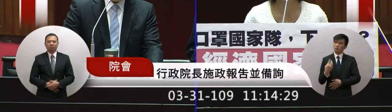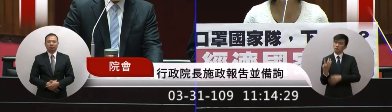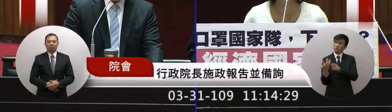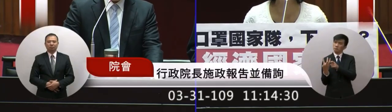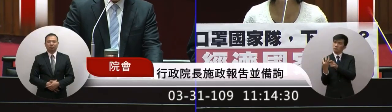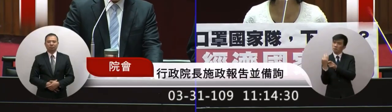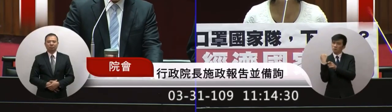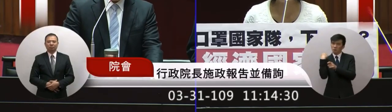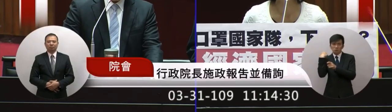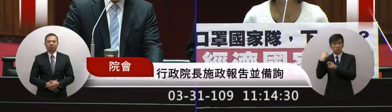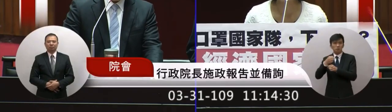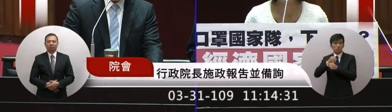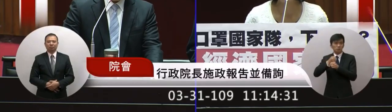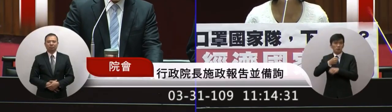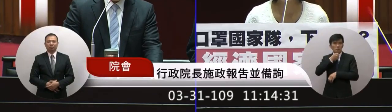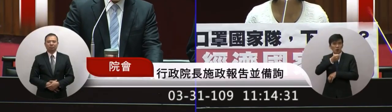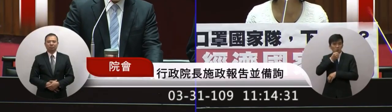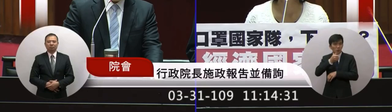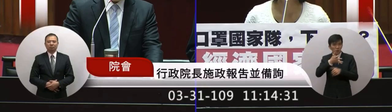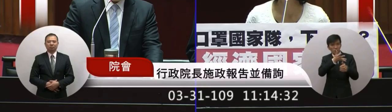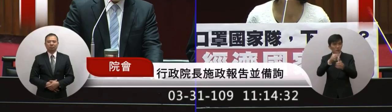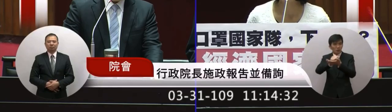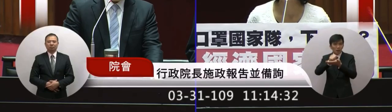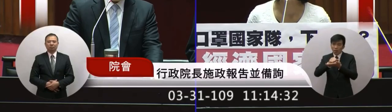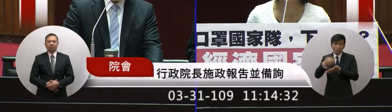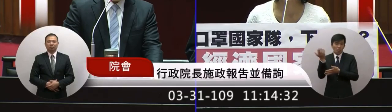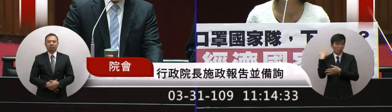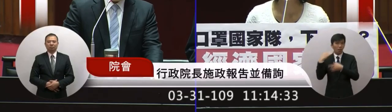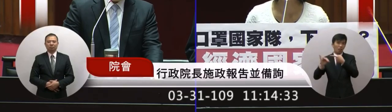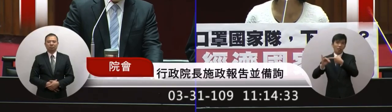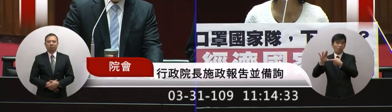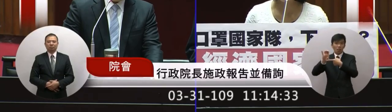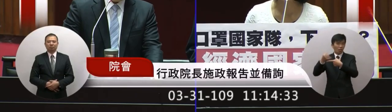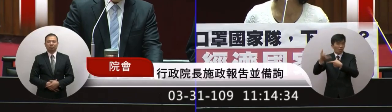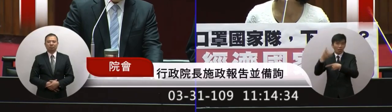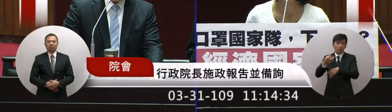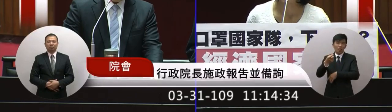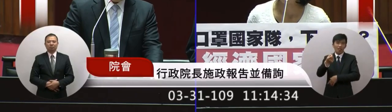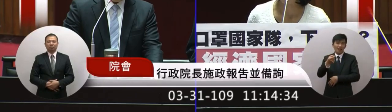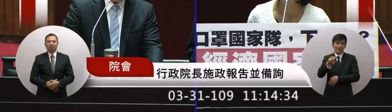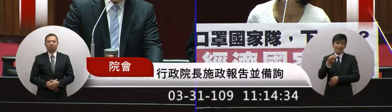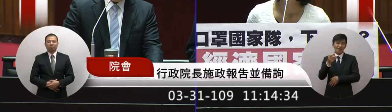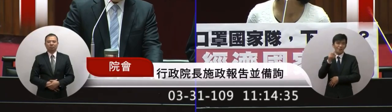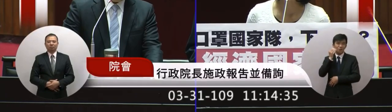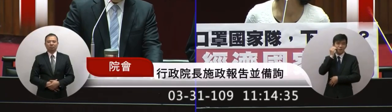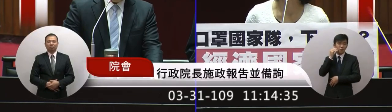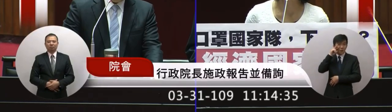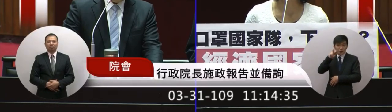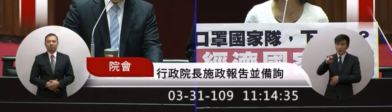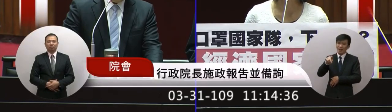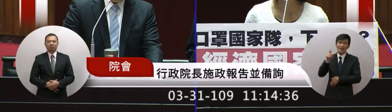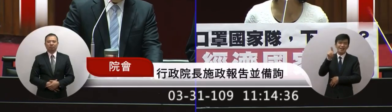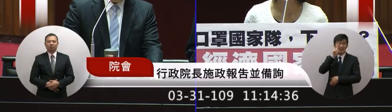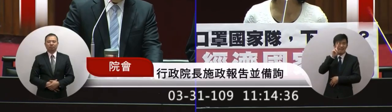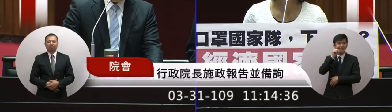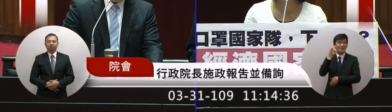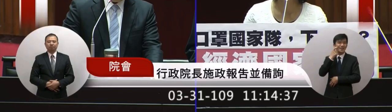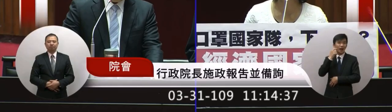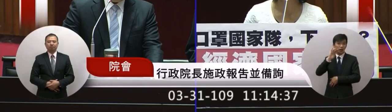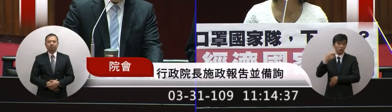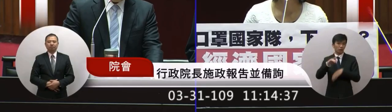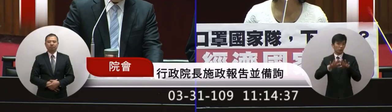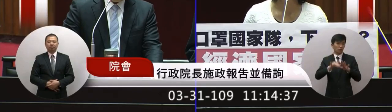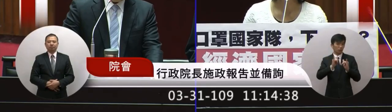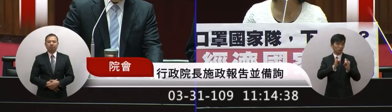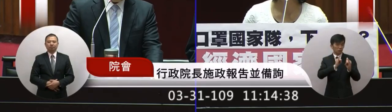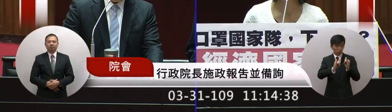程当中没有看过的这个满意度民调。以前如果出来的话，可能还会认为说，哎，这是假民调，但是现在全民都认为